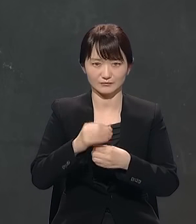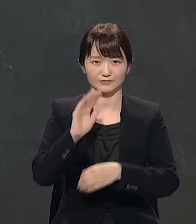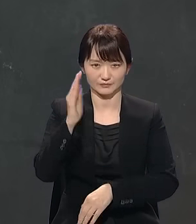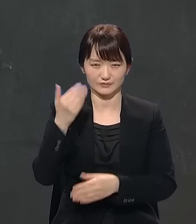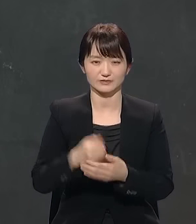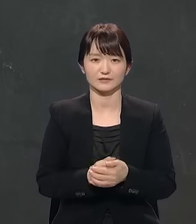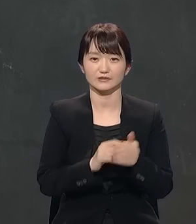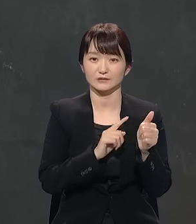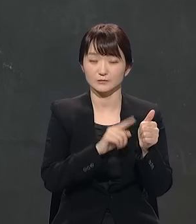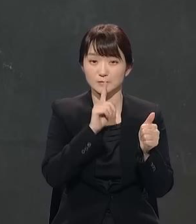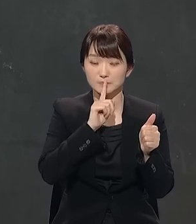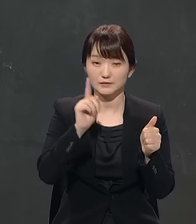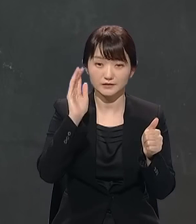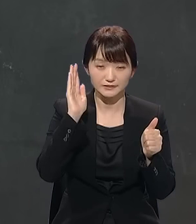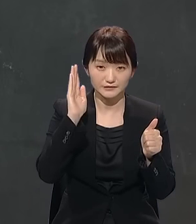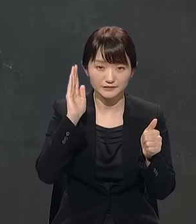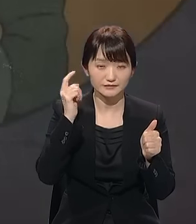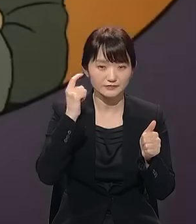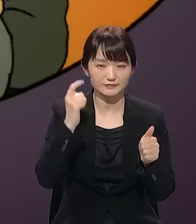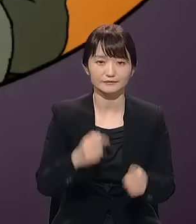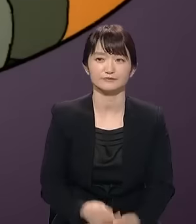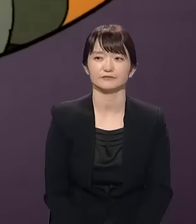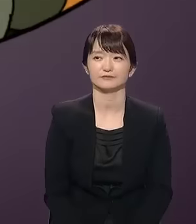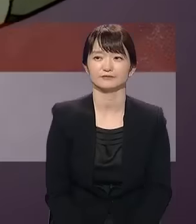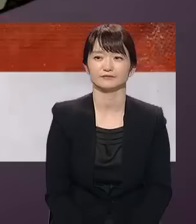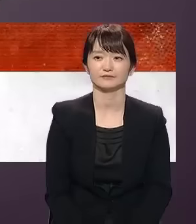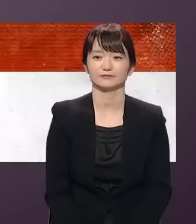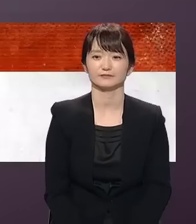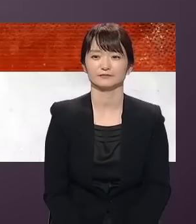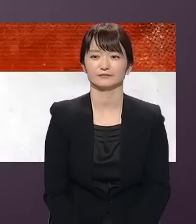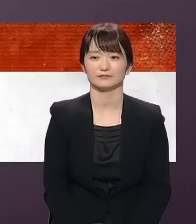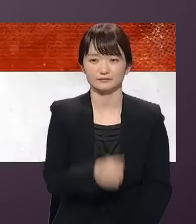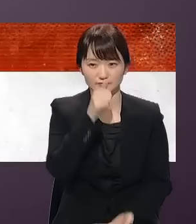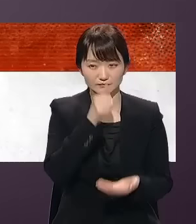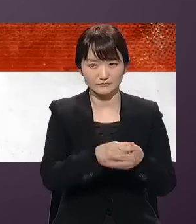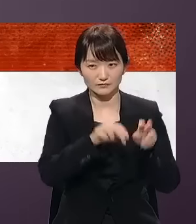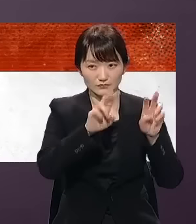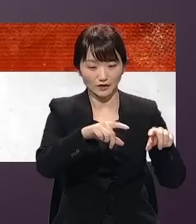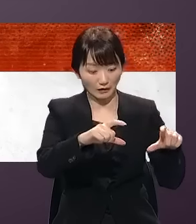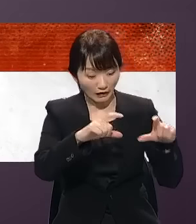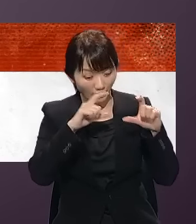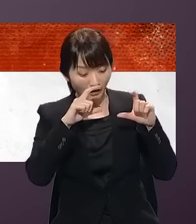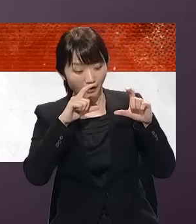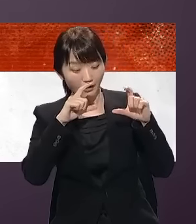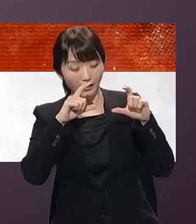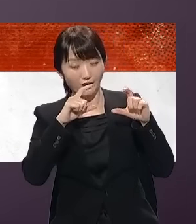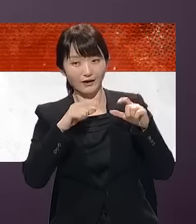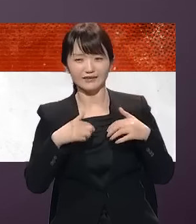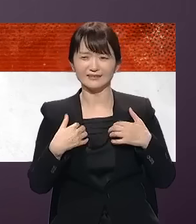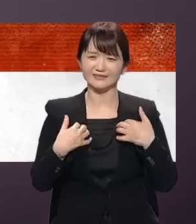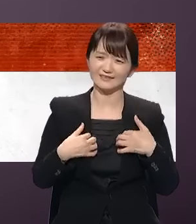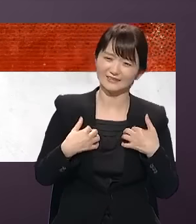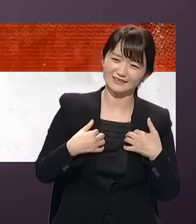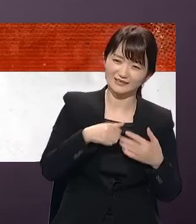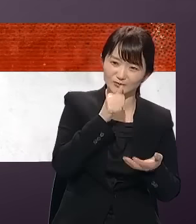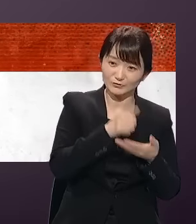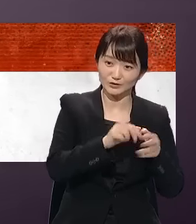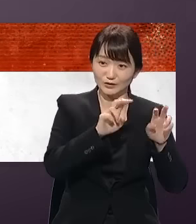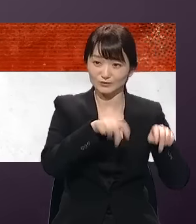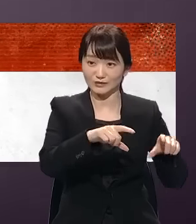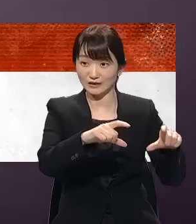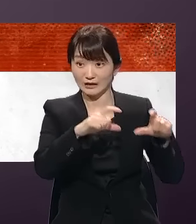제보자분 얘기 직접 들어보시죠 무죄를 받았을 때는 이제 엄청 기뻤죠 무죄라는 말을 그